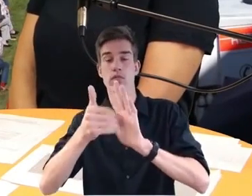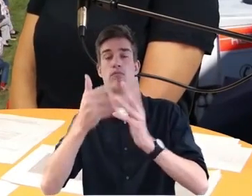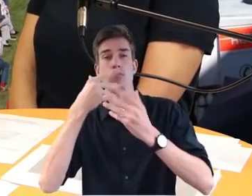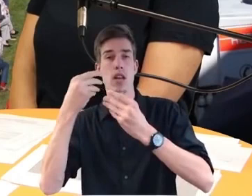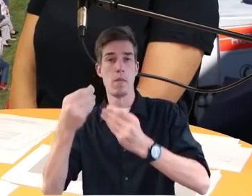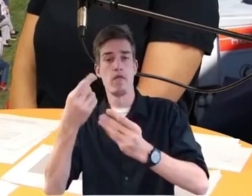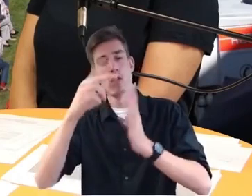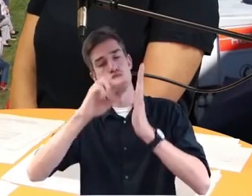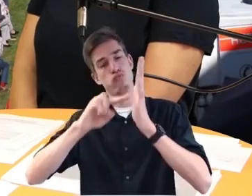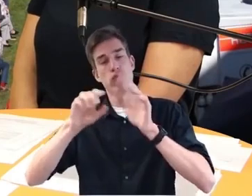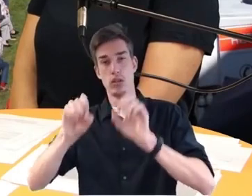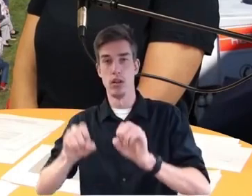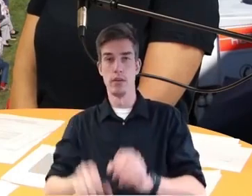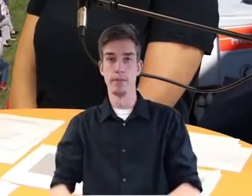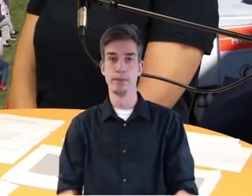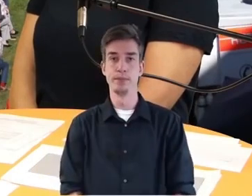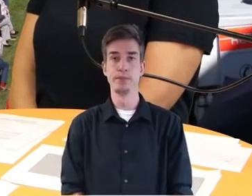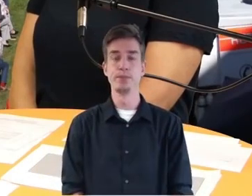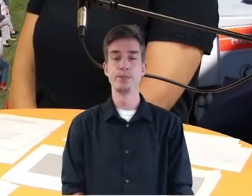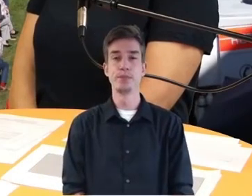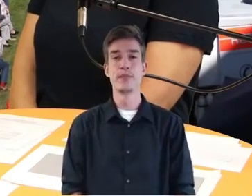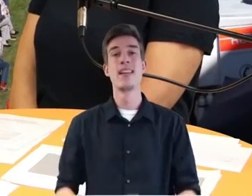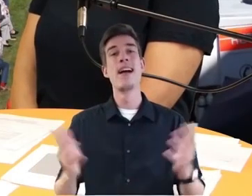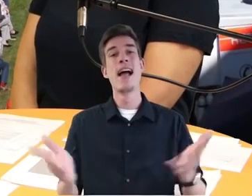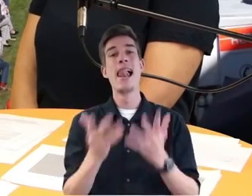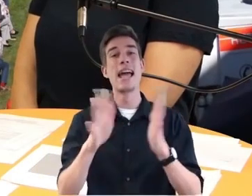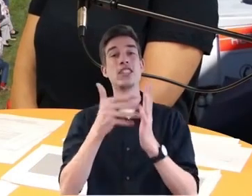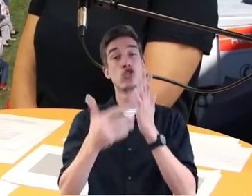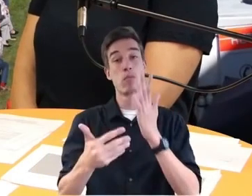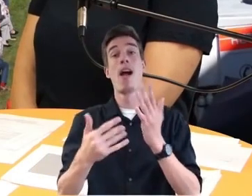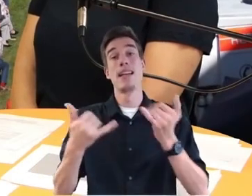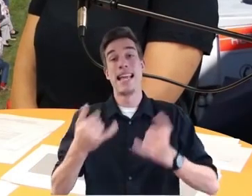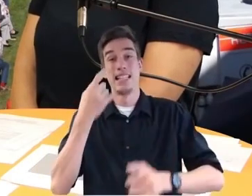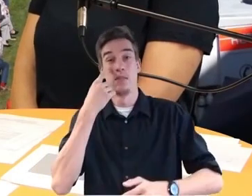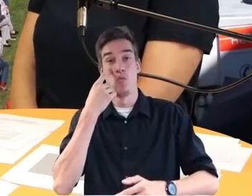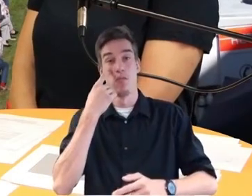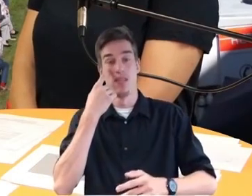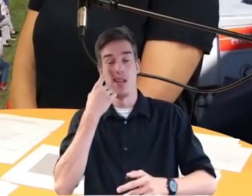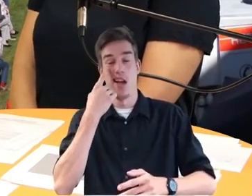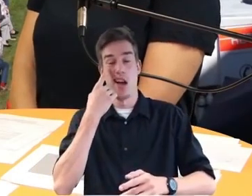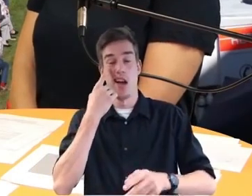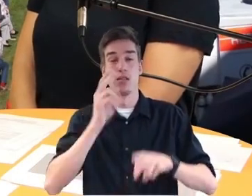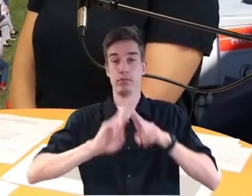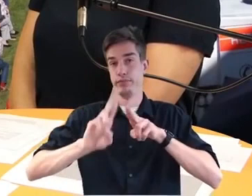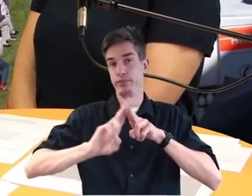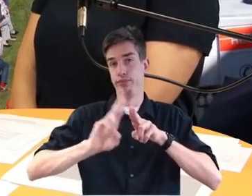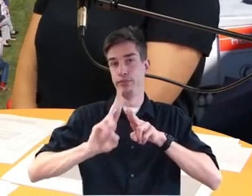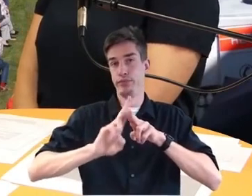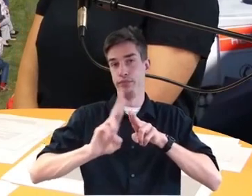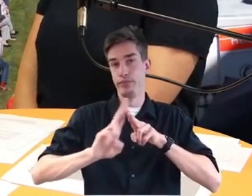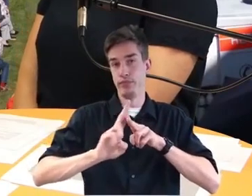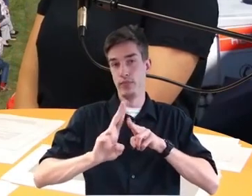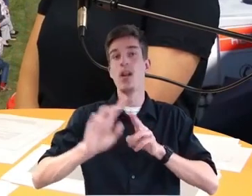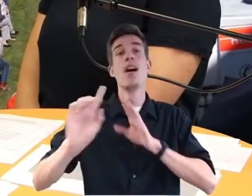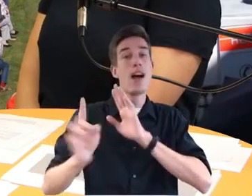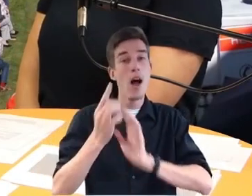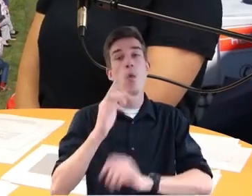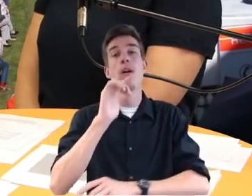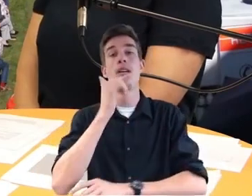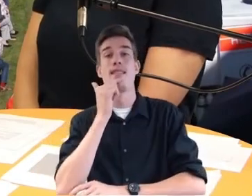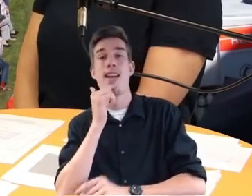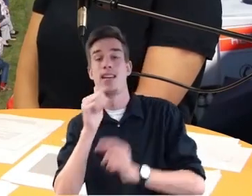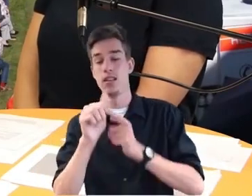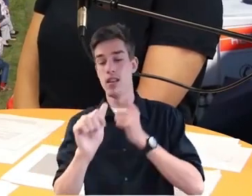Und eine Umsetzung in leichte Sprache ist derzeit auch noch in Arbeit. Ach so, und natürlich auf Englisch und